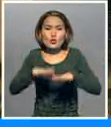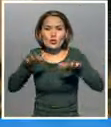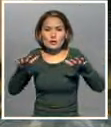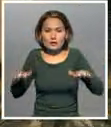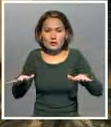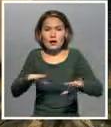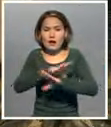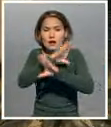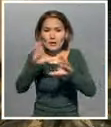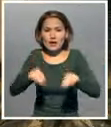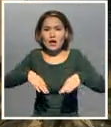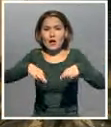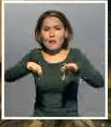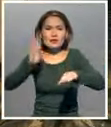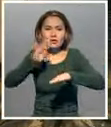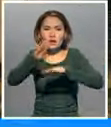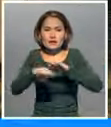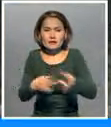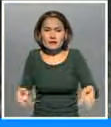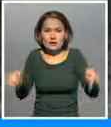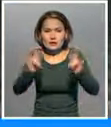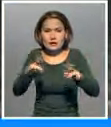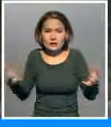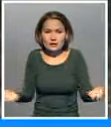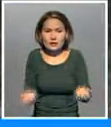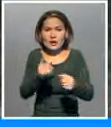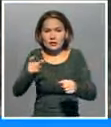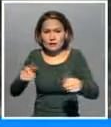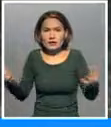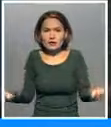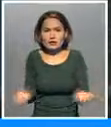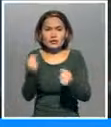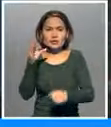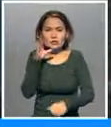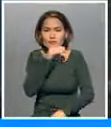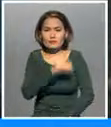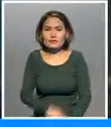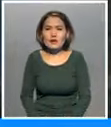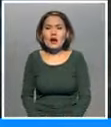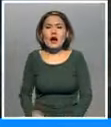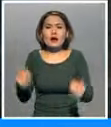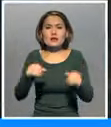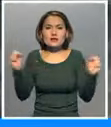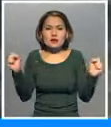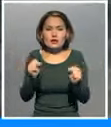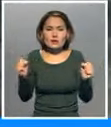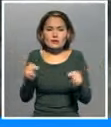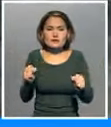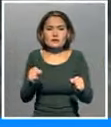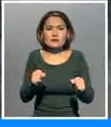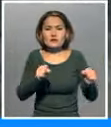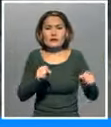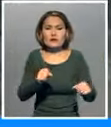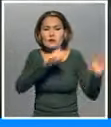олардың түгелін шығардық, бірақ та кісілердің бәрі өздерінің туыстарына кетті. Қазселден қорғау басқармасының мамандары қыс ішінде Ертістің бұлайша арнасынан